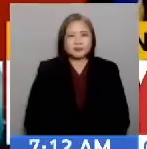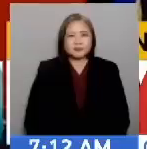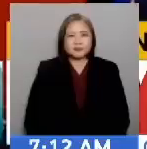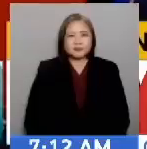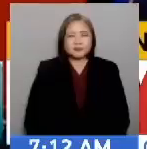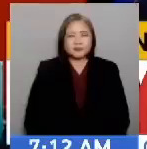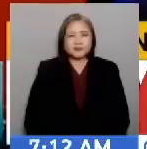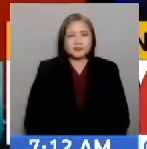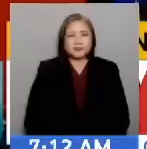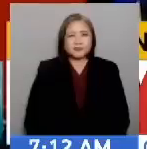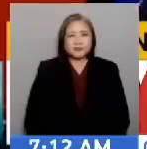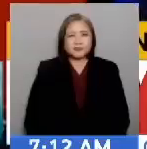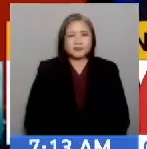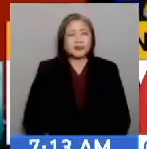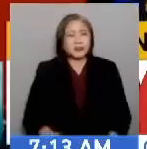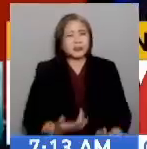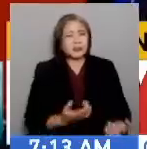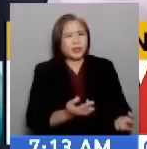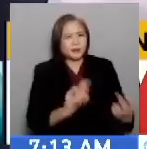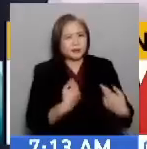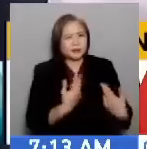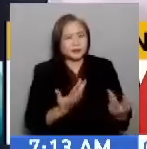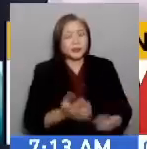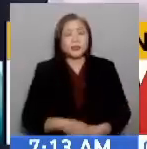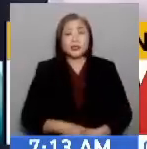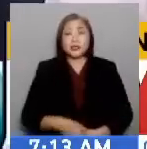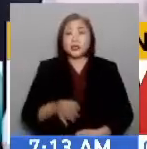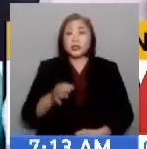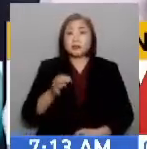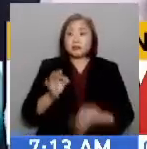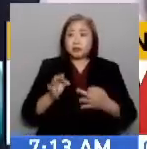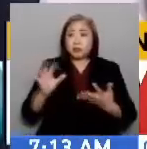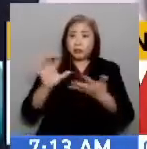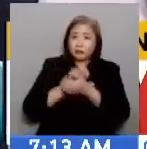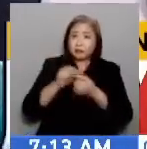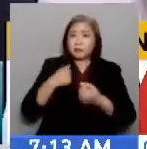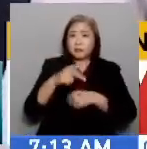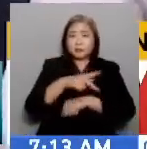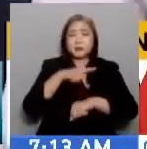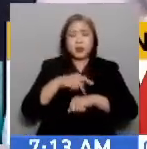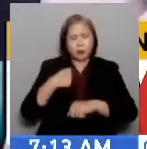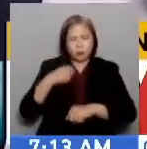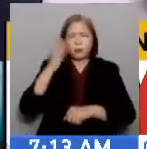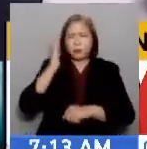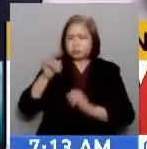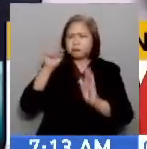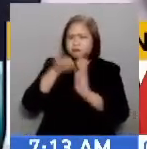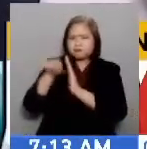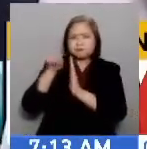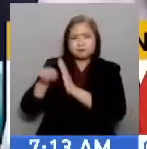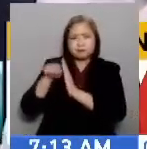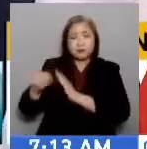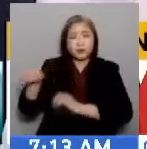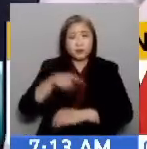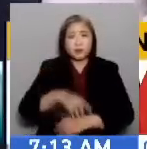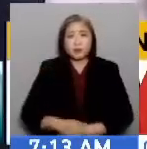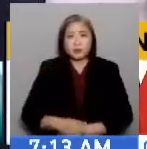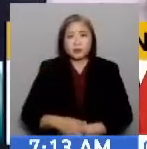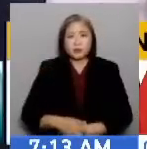Answer it. Sinabi mo, if you destroy my country, I will kill you. When was it wrong to say, do